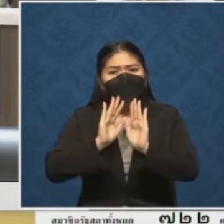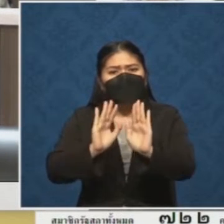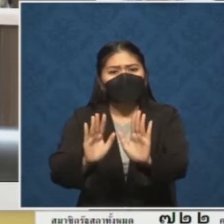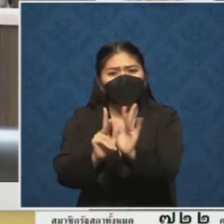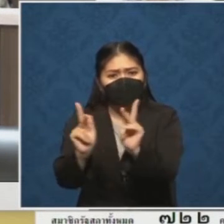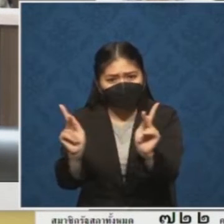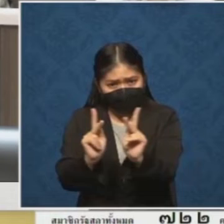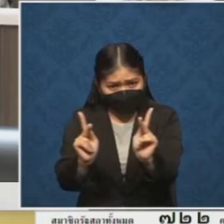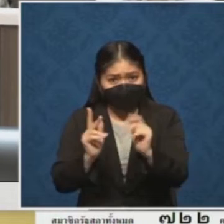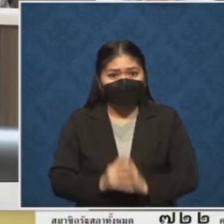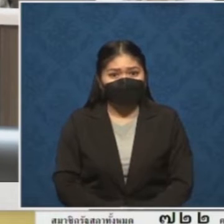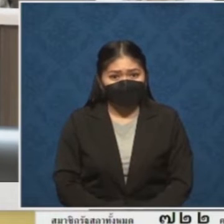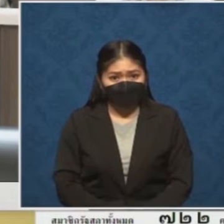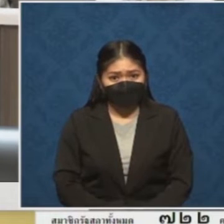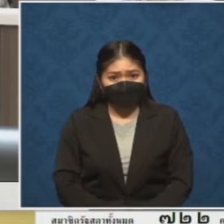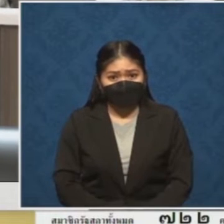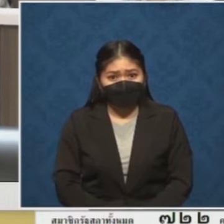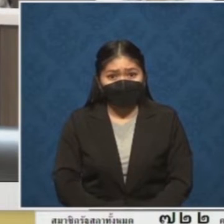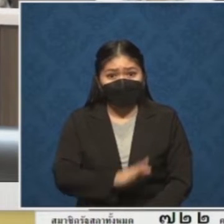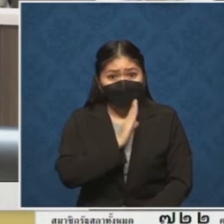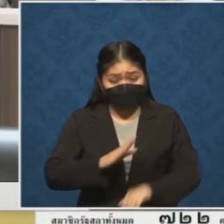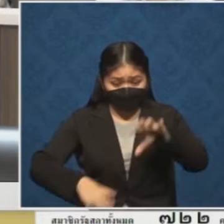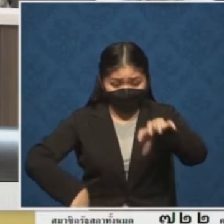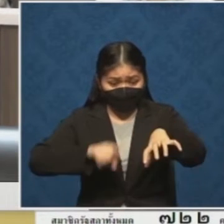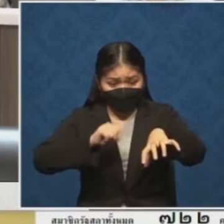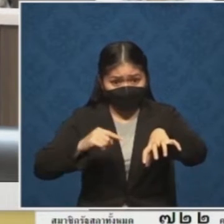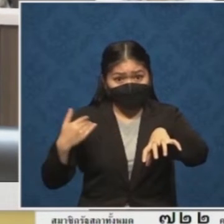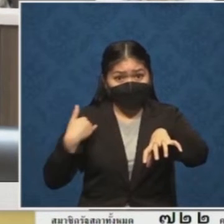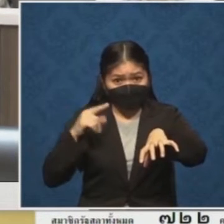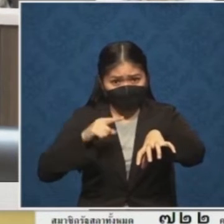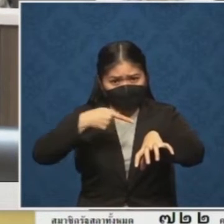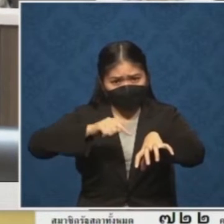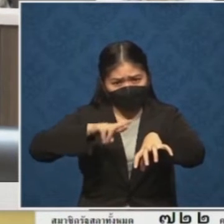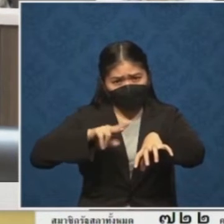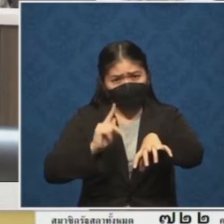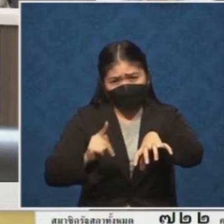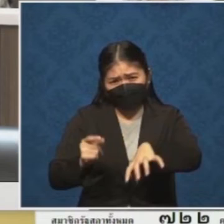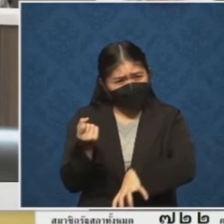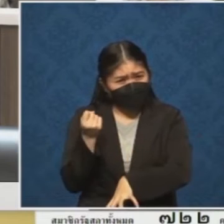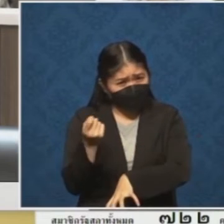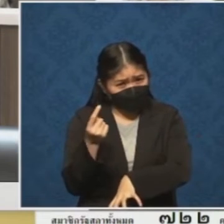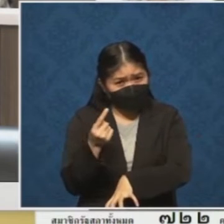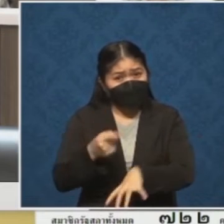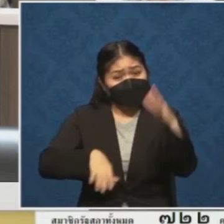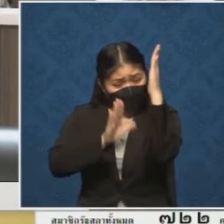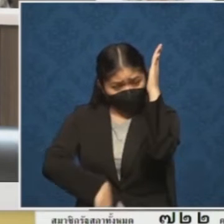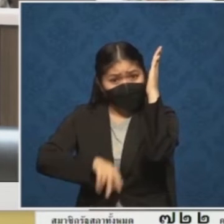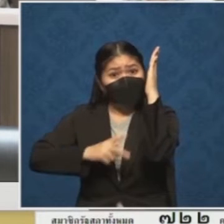การว่าในกรณีที่พื้นที่ที่มีกฎอัยการศึกพ.ร.ก.ฉุกเฉินโดยเฉพาะในพื้นที่3จังหวัดชายแดนภาคใต้แล้วนี่น